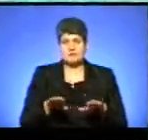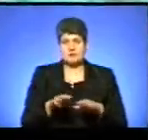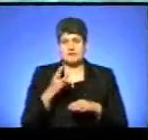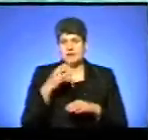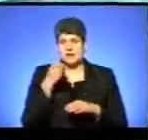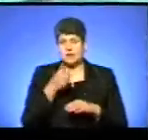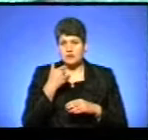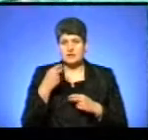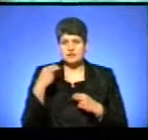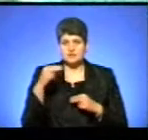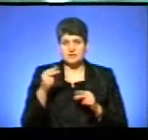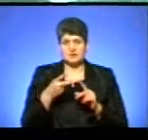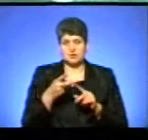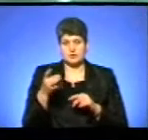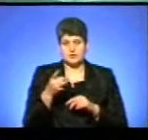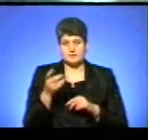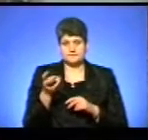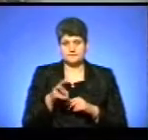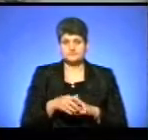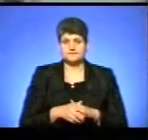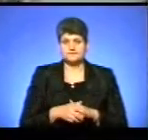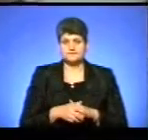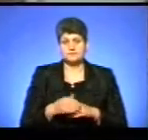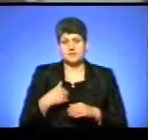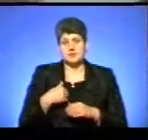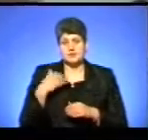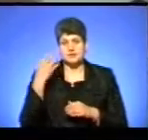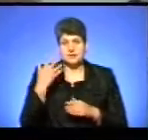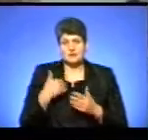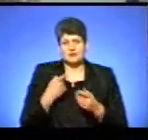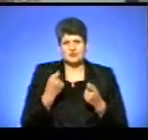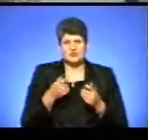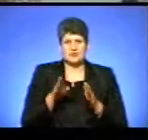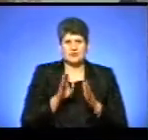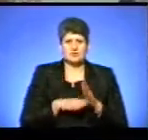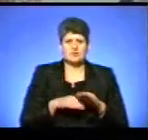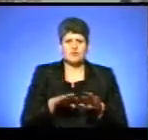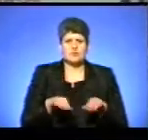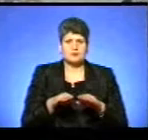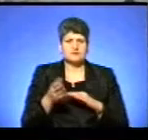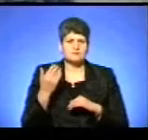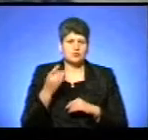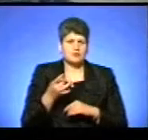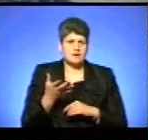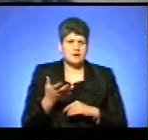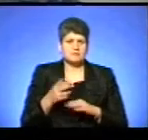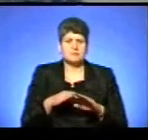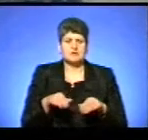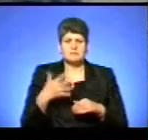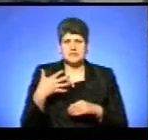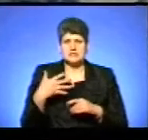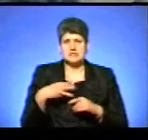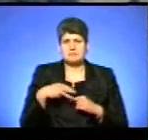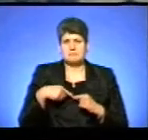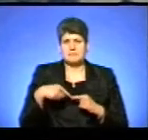3 роки, на чемпіонаті вдруге. Мені здається, що я трошки гірше проплив, ніж у минулий раз. Плив дистанцію 50